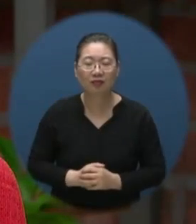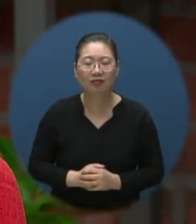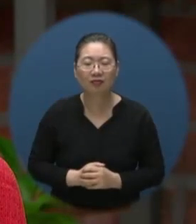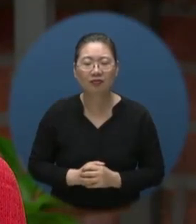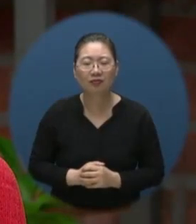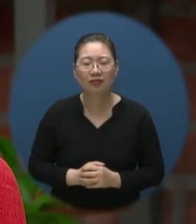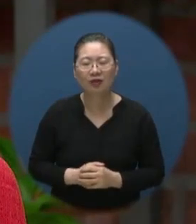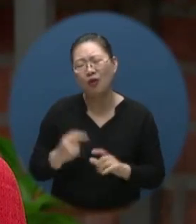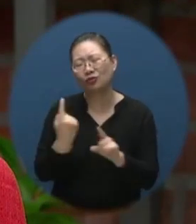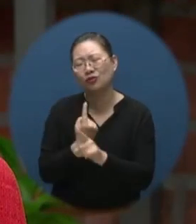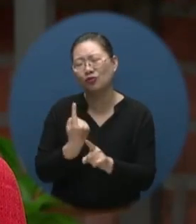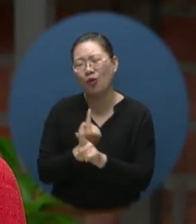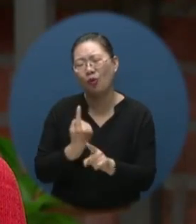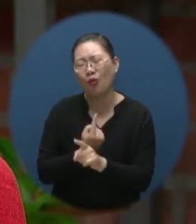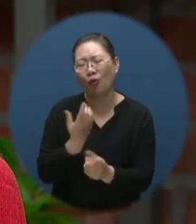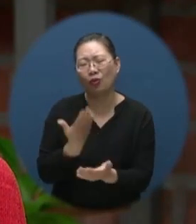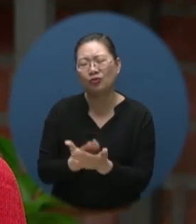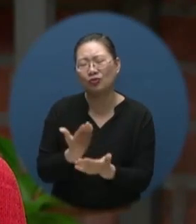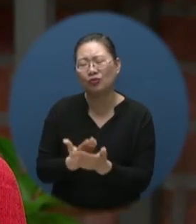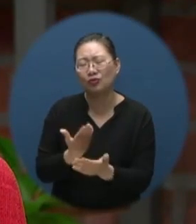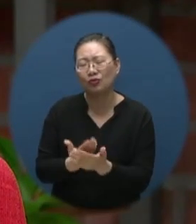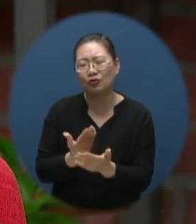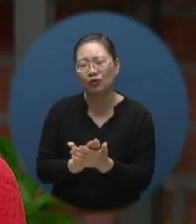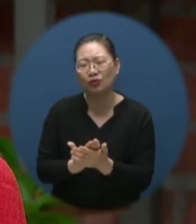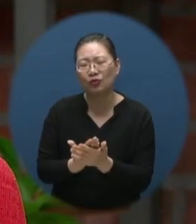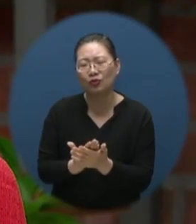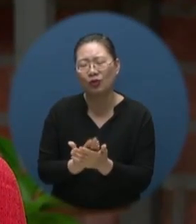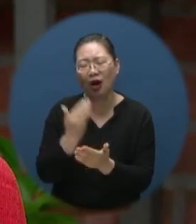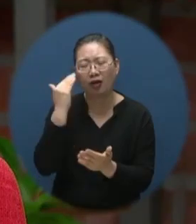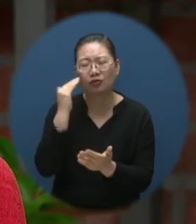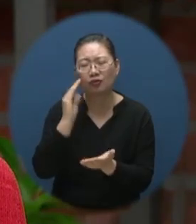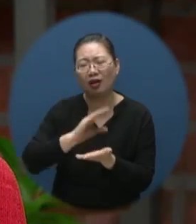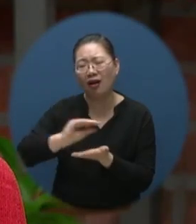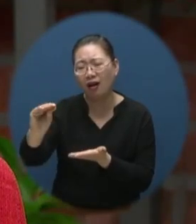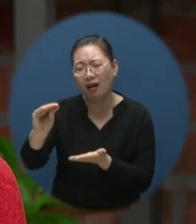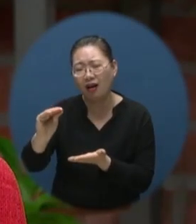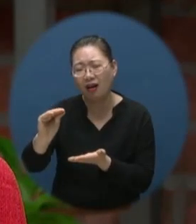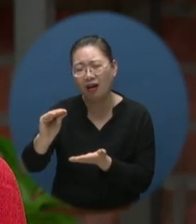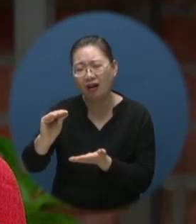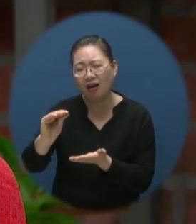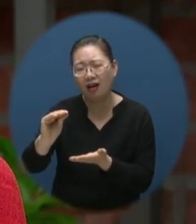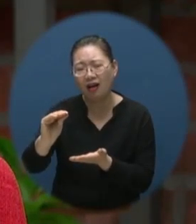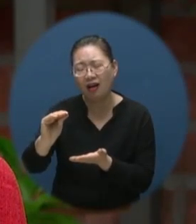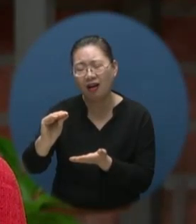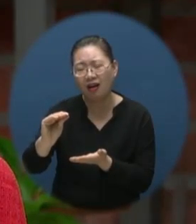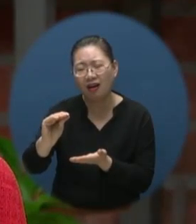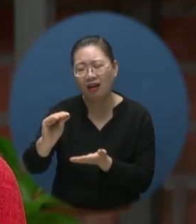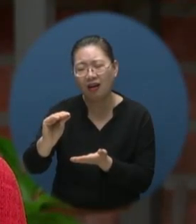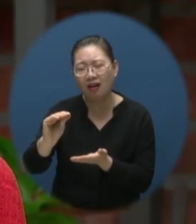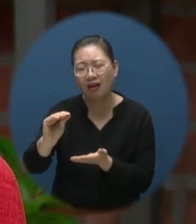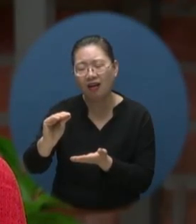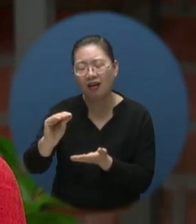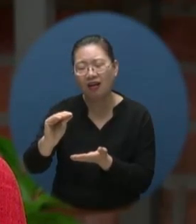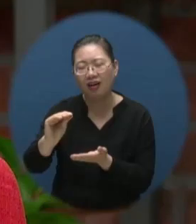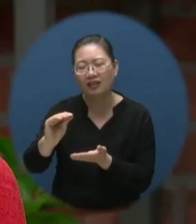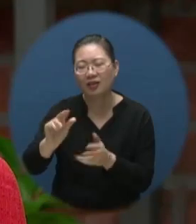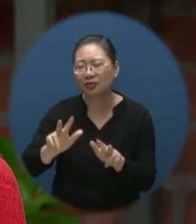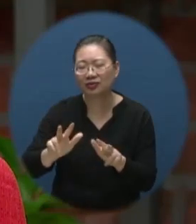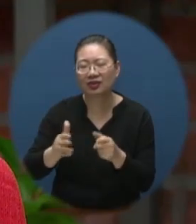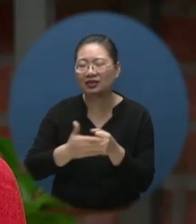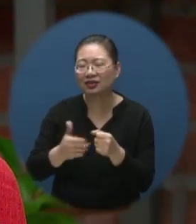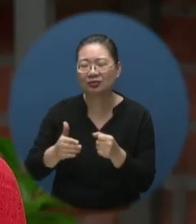이 좀 치료를 좀 해 주시고 가게 못 가시랍니다. 이러는